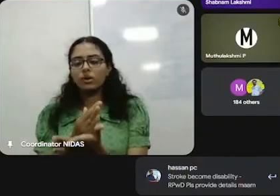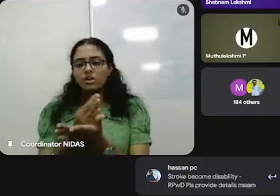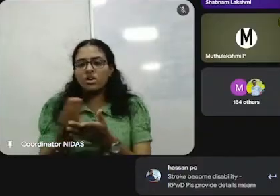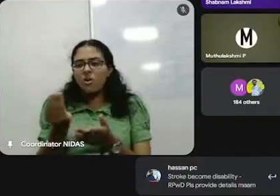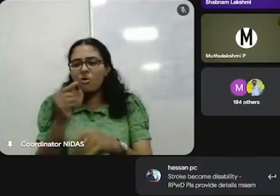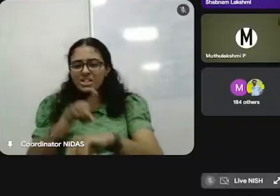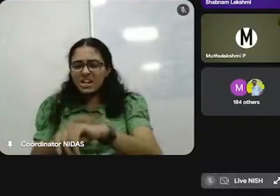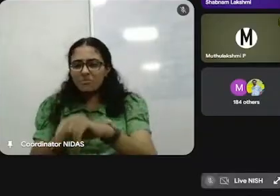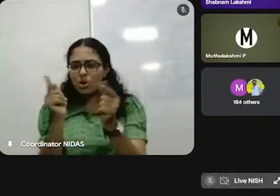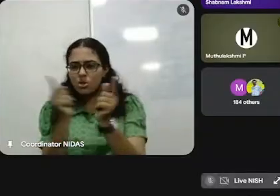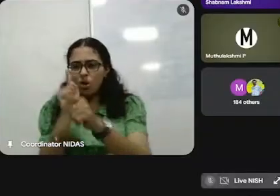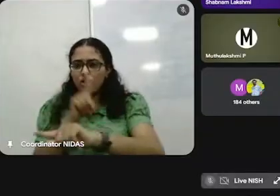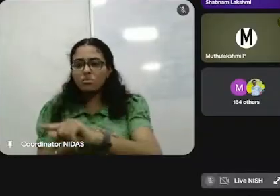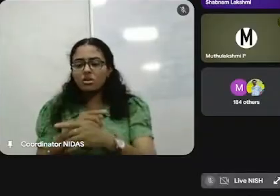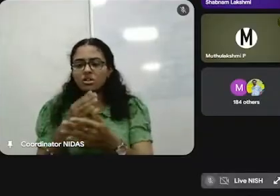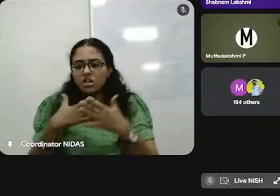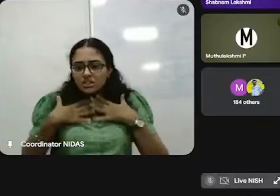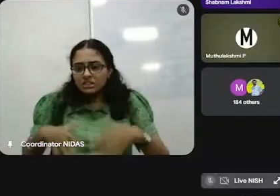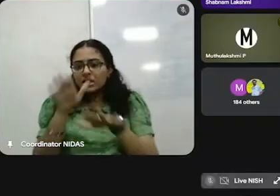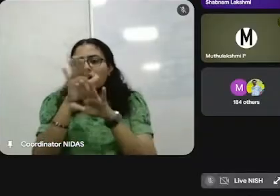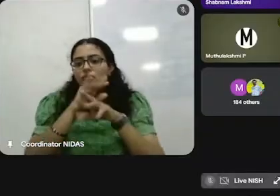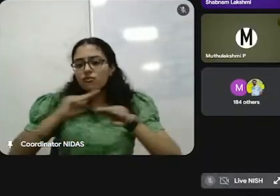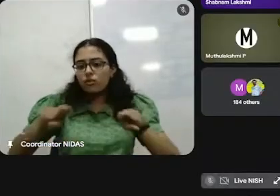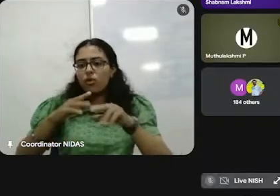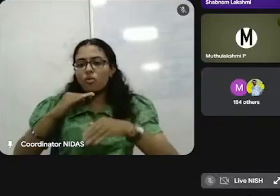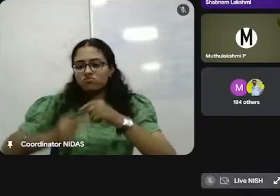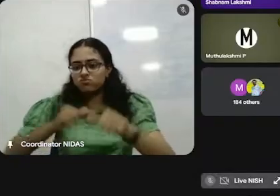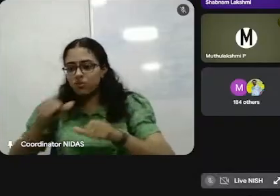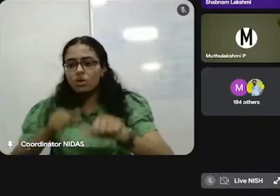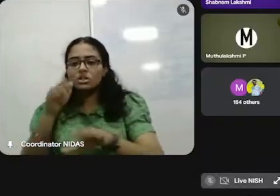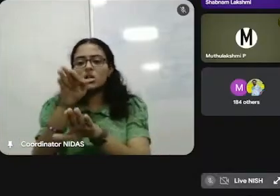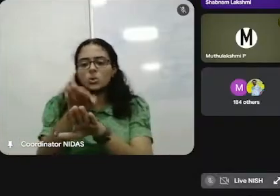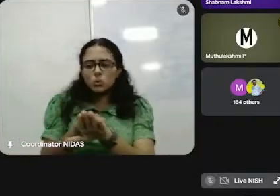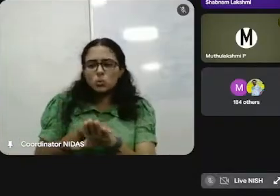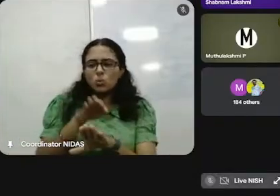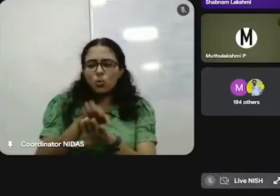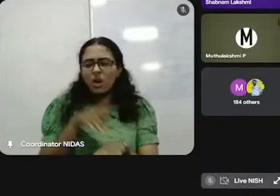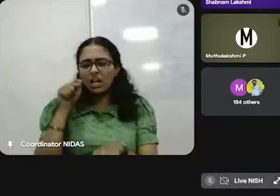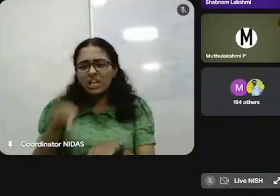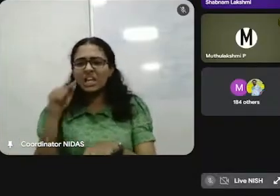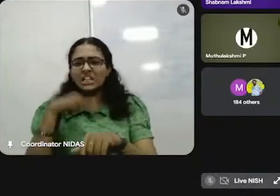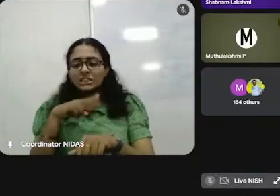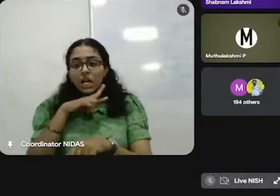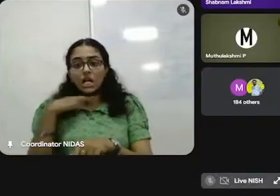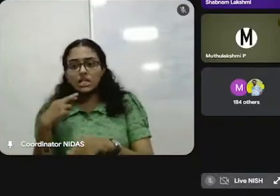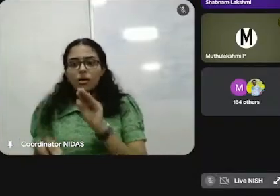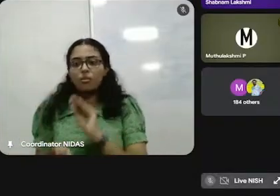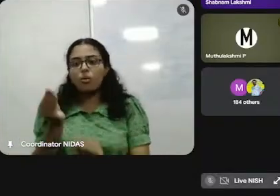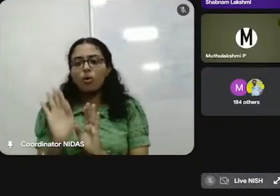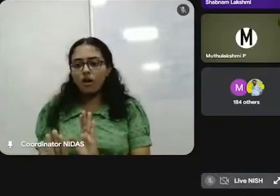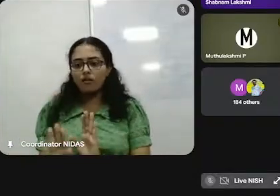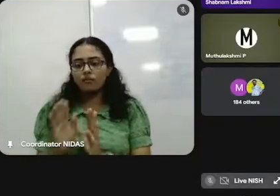ചെറുതായിട്ടൊരു വളരെ ഒരു സ്ലോ ആയി പോകുന്ന ഒരു അവസ്ഥയുണ്ട്. അപ്പം അങ്ങനെയുള്ള സമയത്ത് അത് കുറച്ച് റിസ്ക് കൂടുതലാണ്. നമുക്ക്